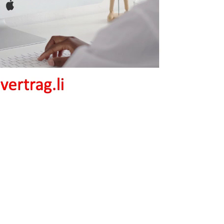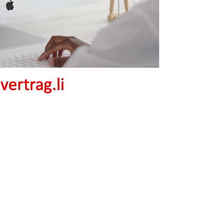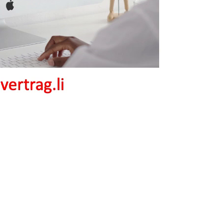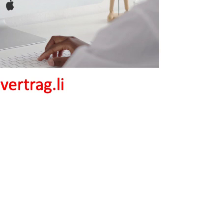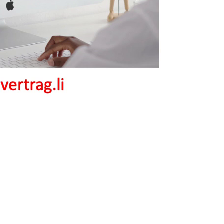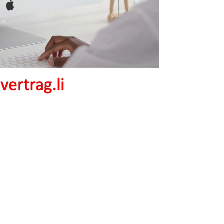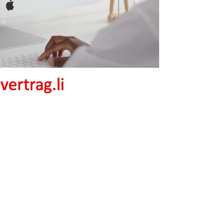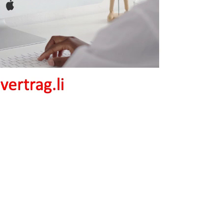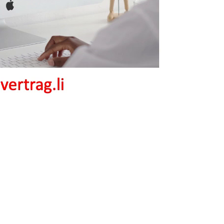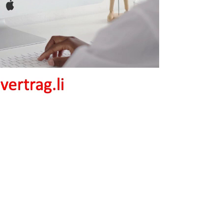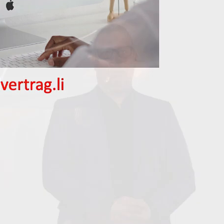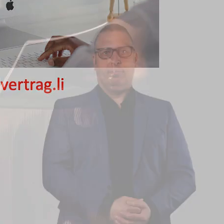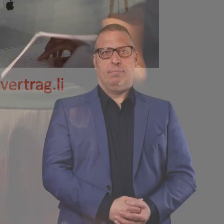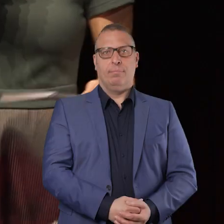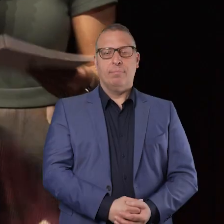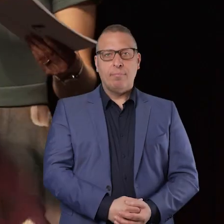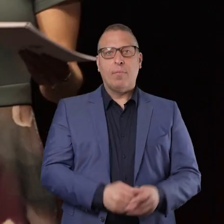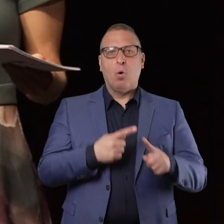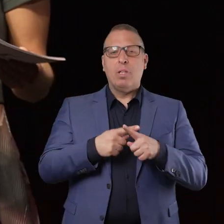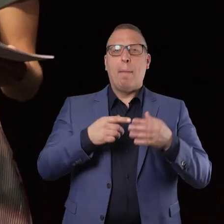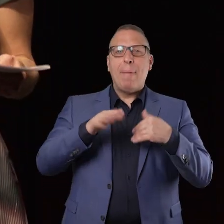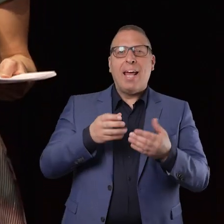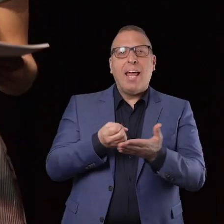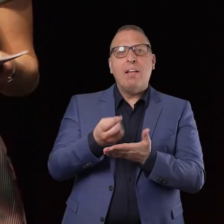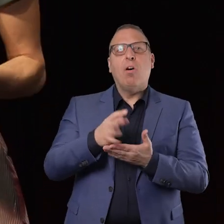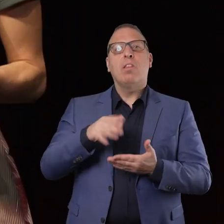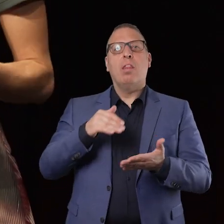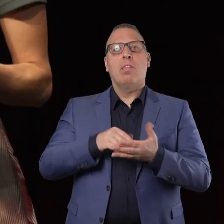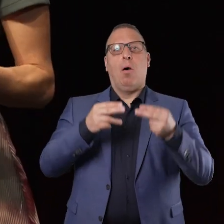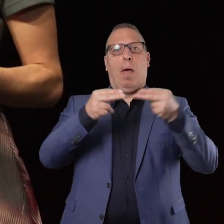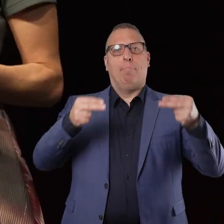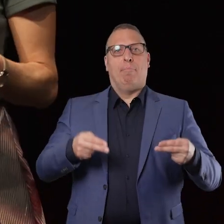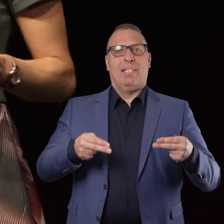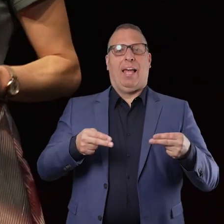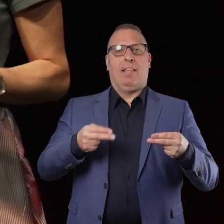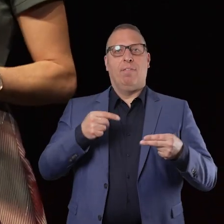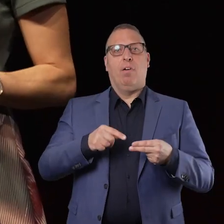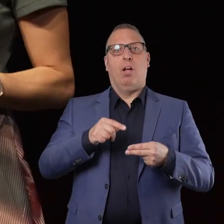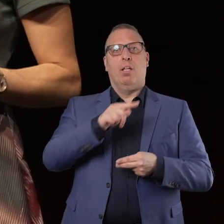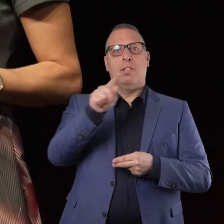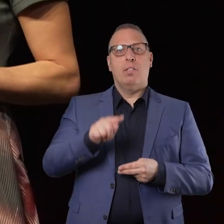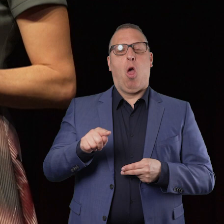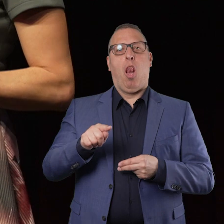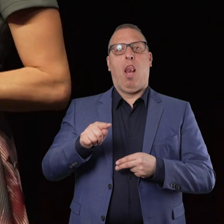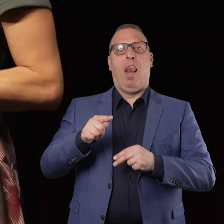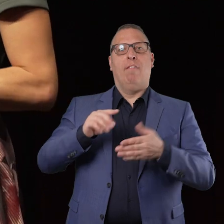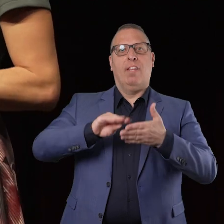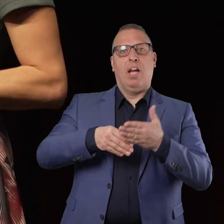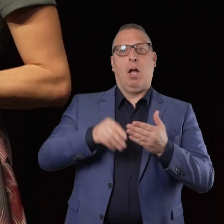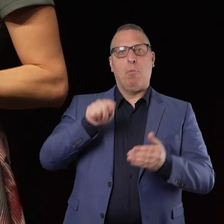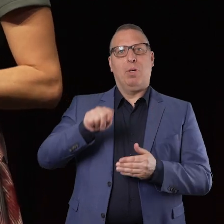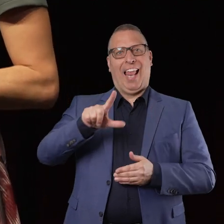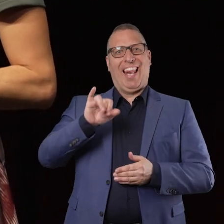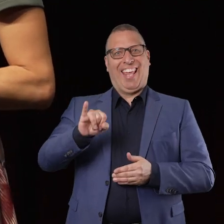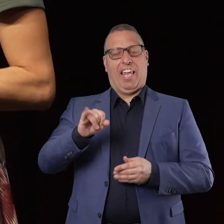jetzt eben auch bereit für Sie zum Mitnehmen. Weitere Infos gibt es noch auf der Webseite zollvertrag.li.